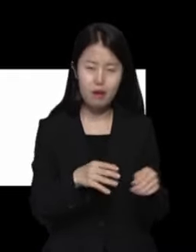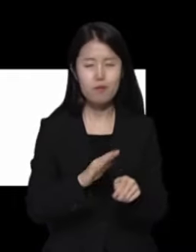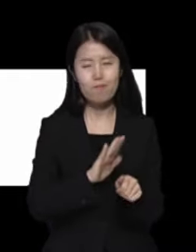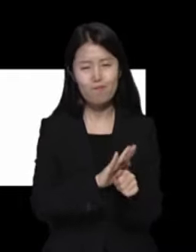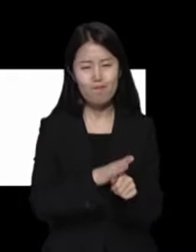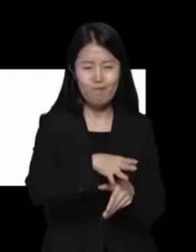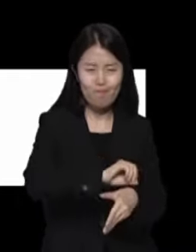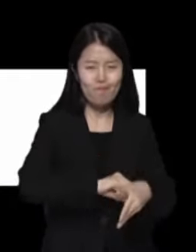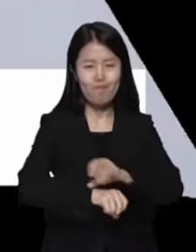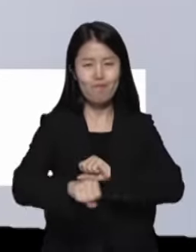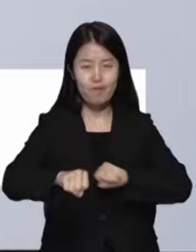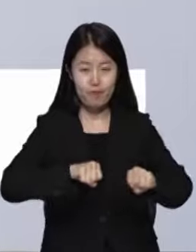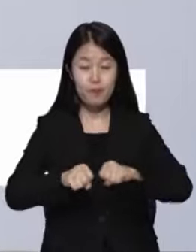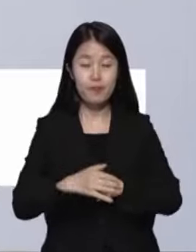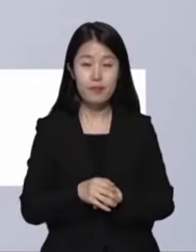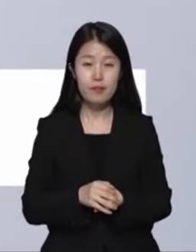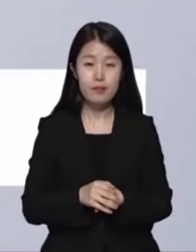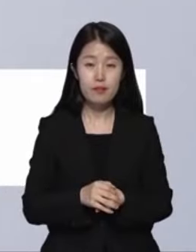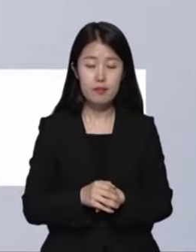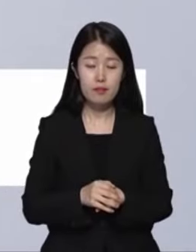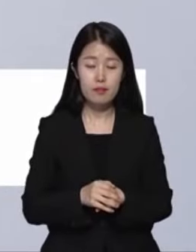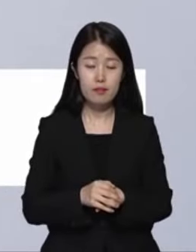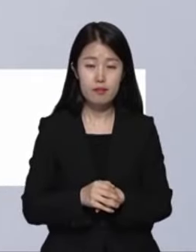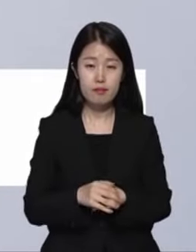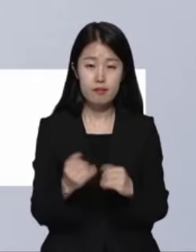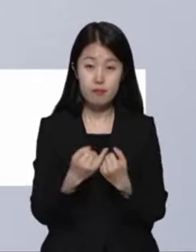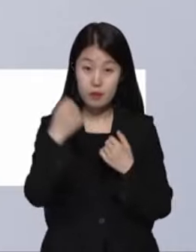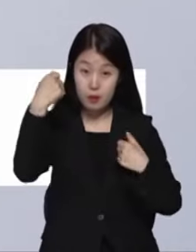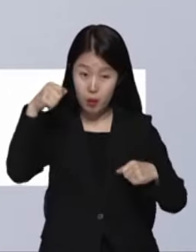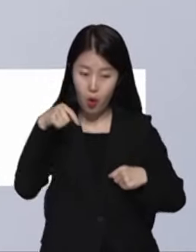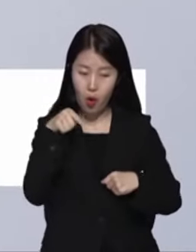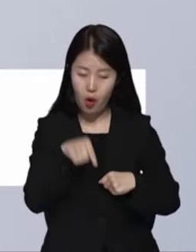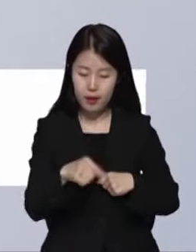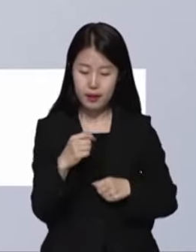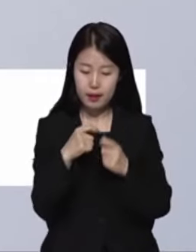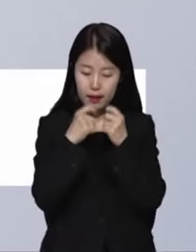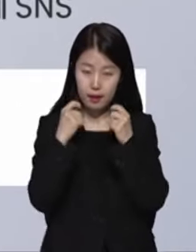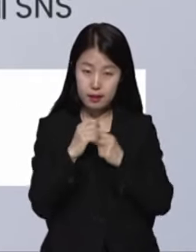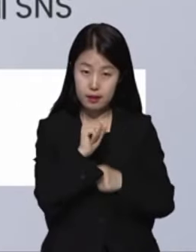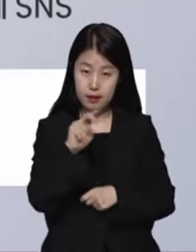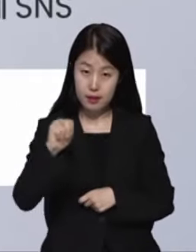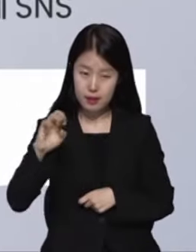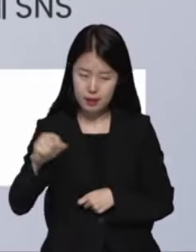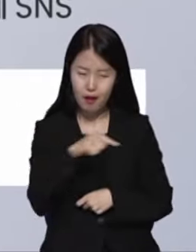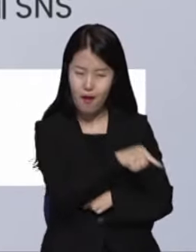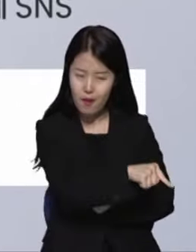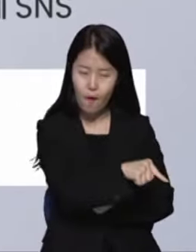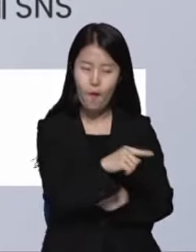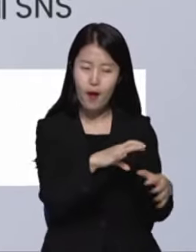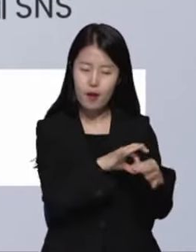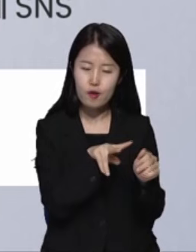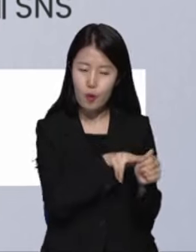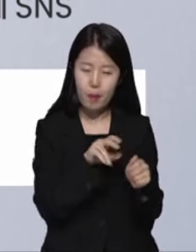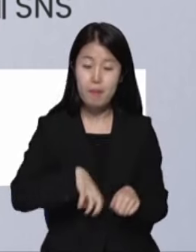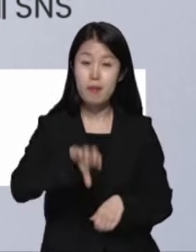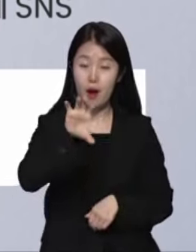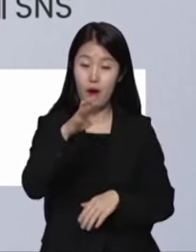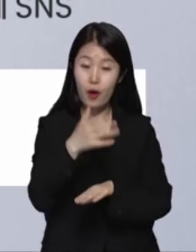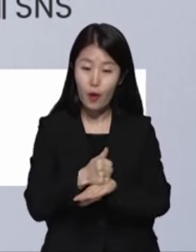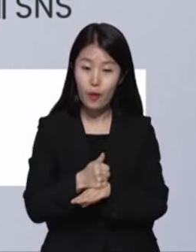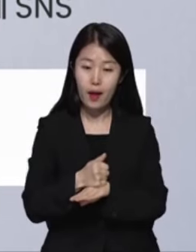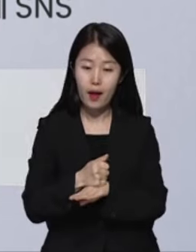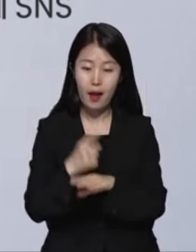마다하지 않았습니다. 또 자신의 SNS에 이 단체의 후원 요청을 올렸고 뜻을 함께하는 동료 연예인 10여